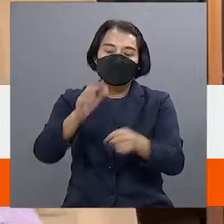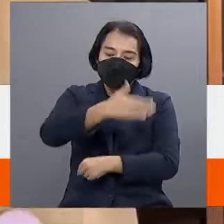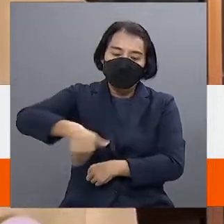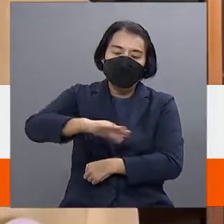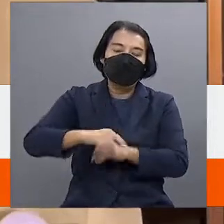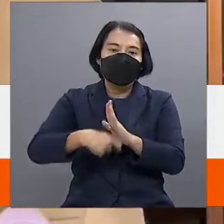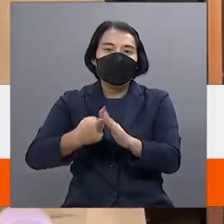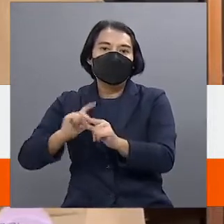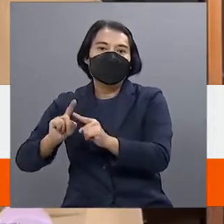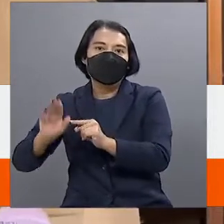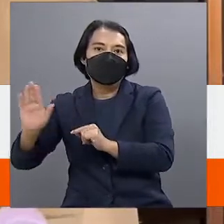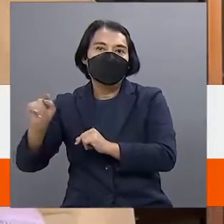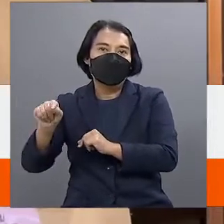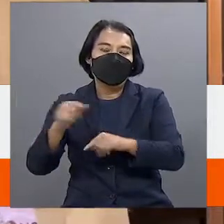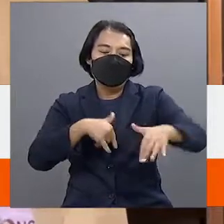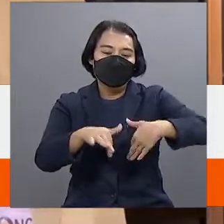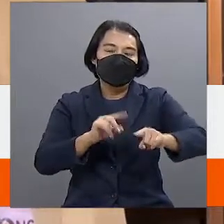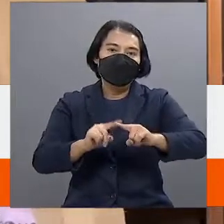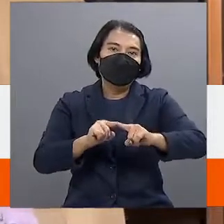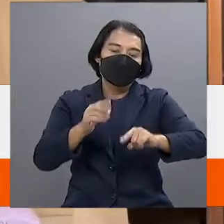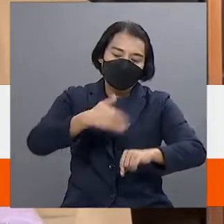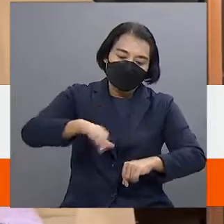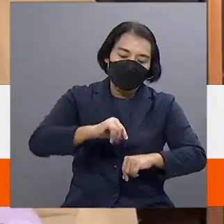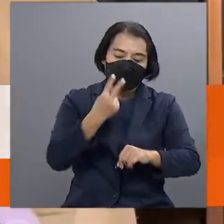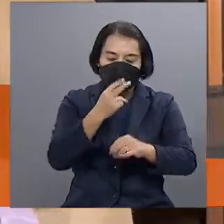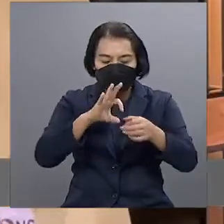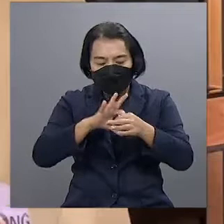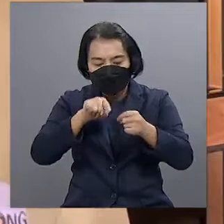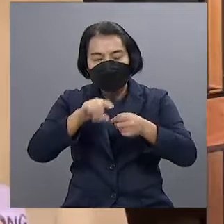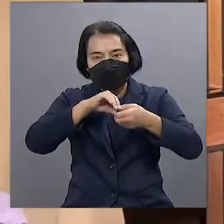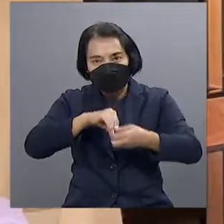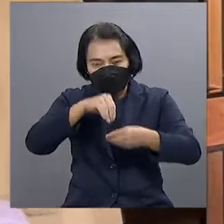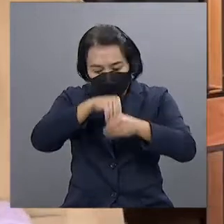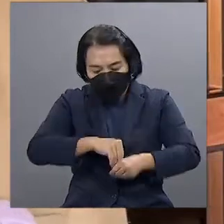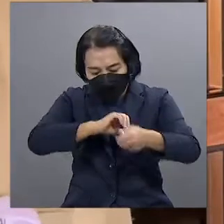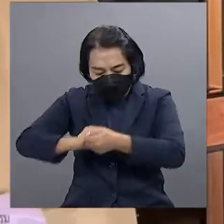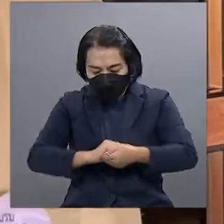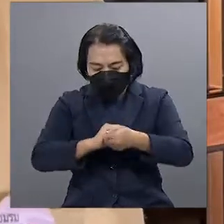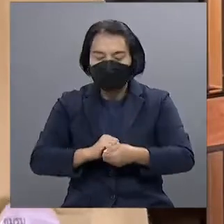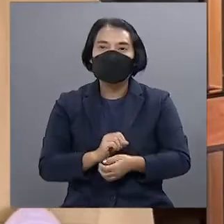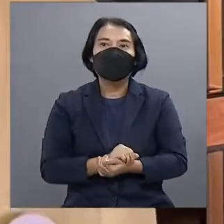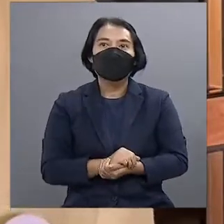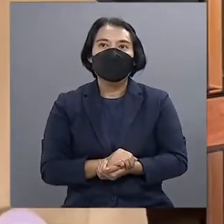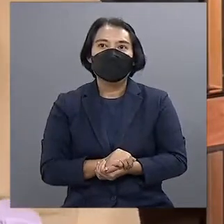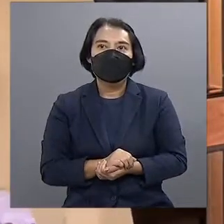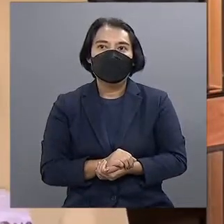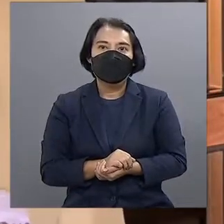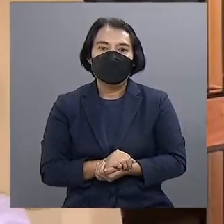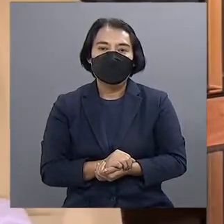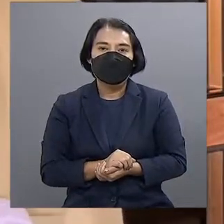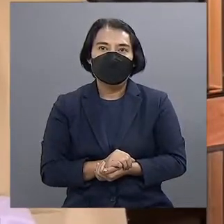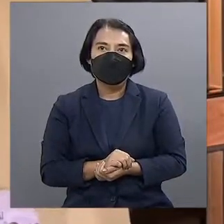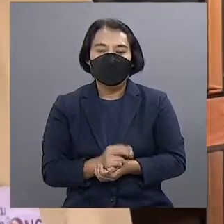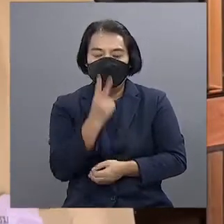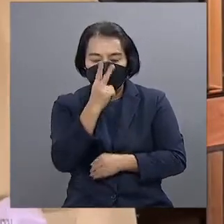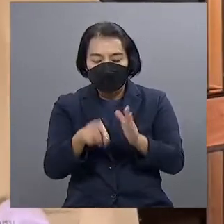คนเดียวเราไม่ต้องประชาชนในพื้นที่นะครับเราต้องดูร่วมกันแล้วนะครับนะครับเป็นนายทุนเราจะดูอันนี้เราต้องดูข้อเท็จจริงก่อน